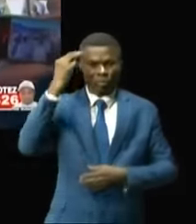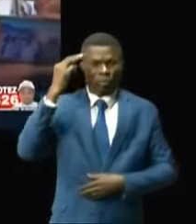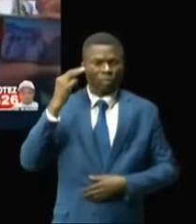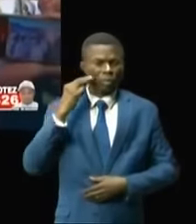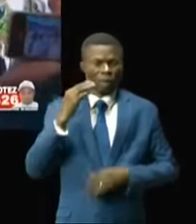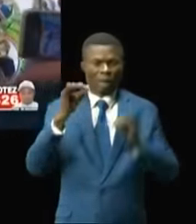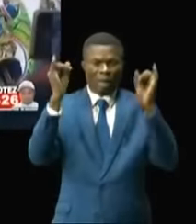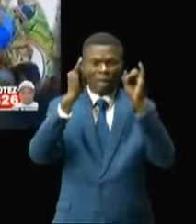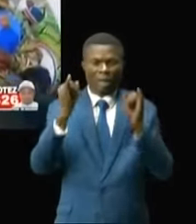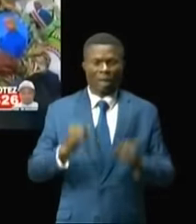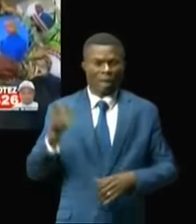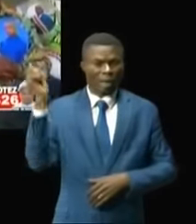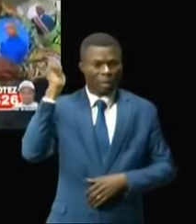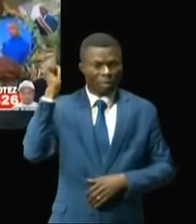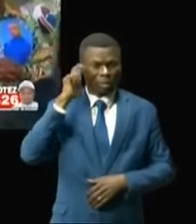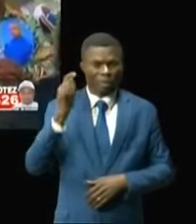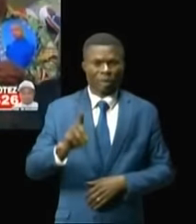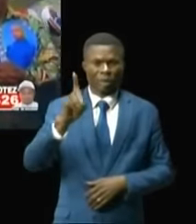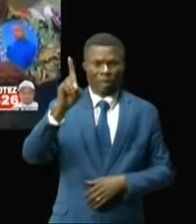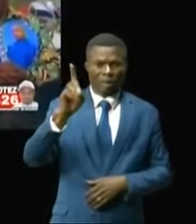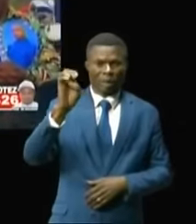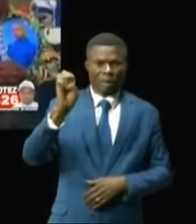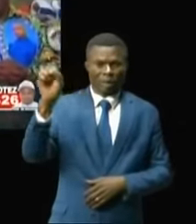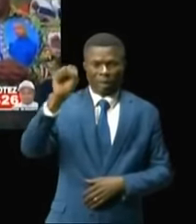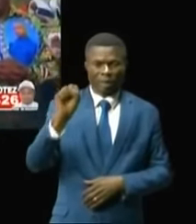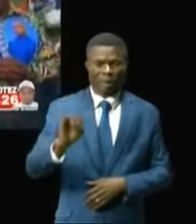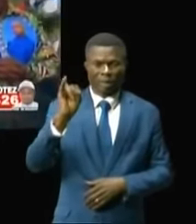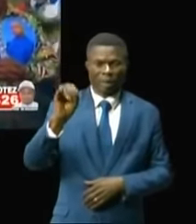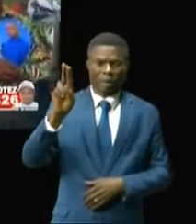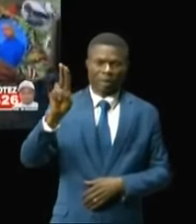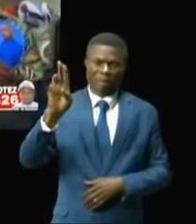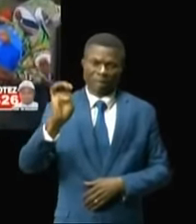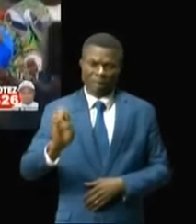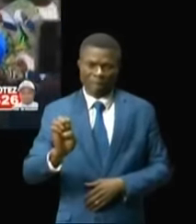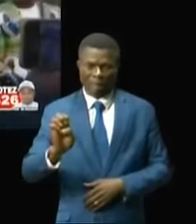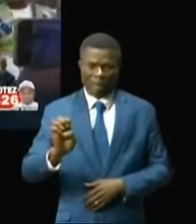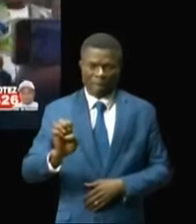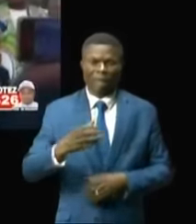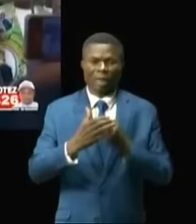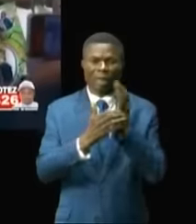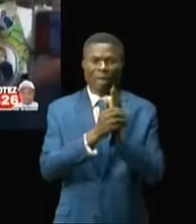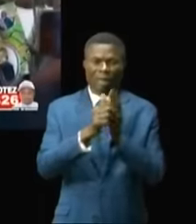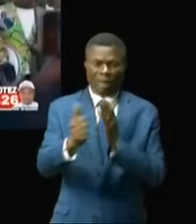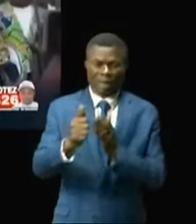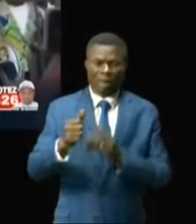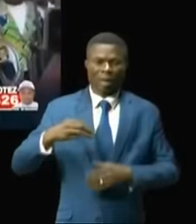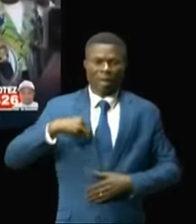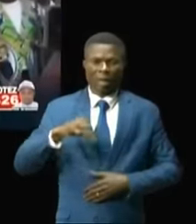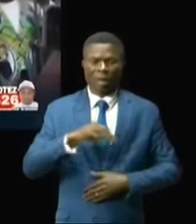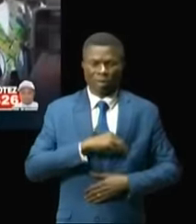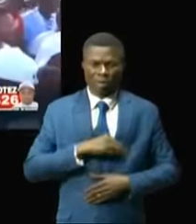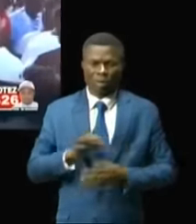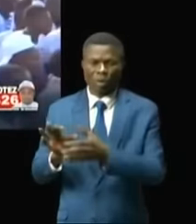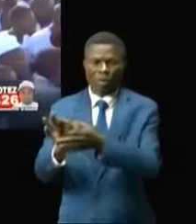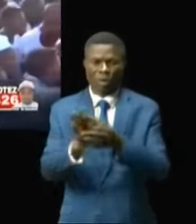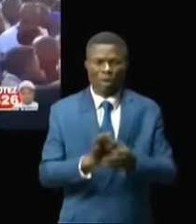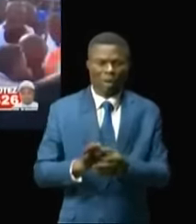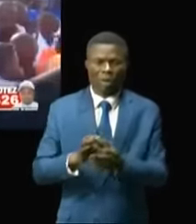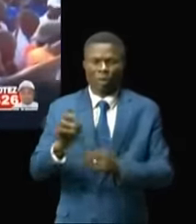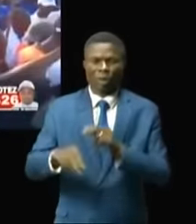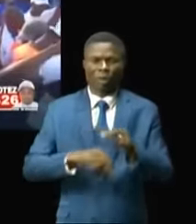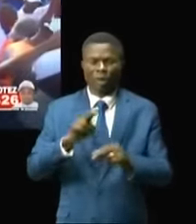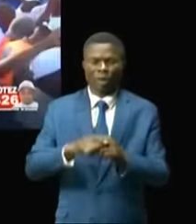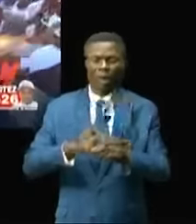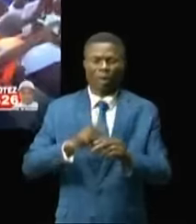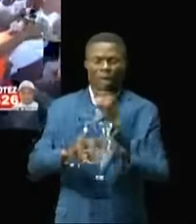du numérique, professeur Désiré Kashmir et Bérande Kolongele, en sa qualité de membre de la coordination nationale de